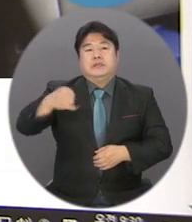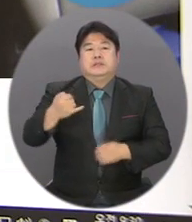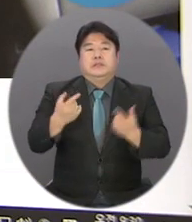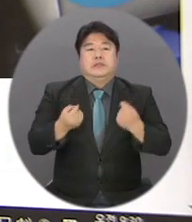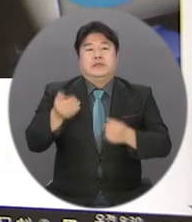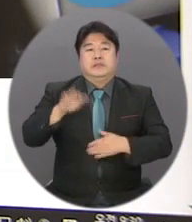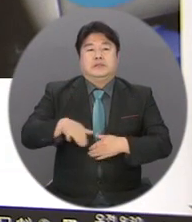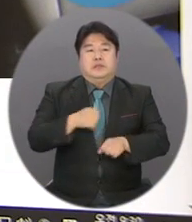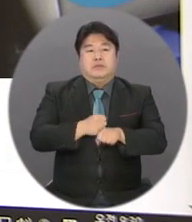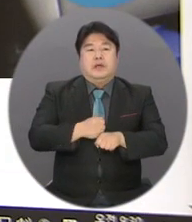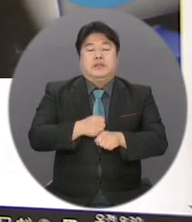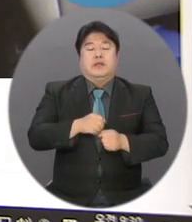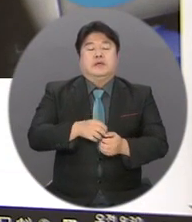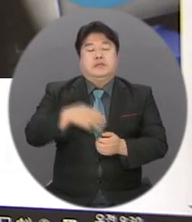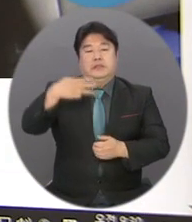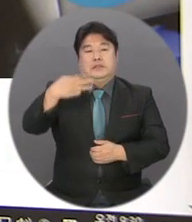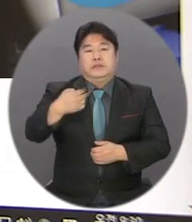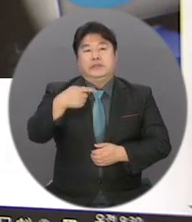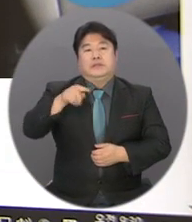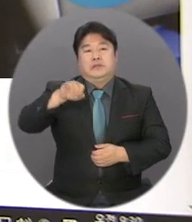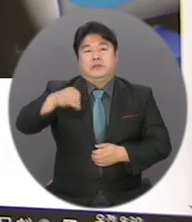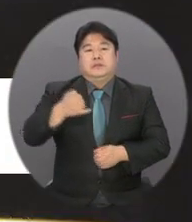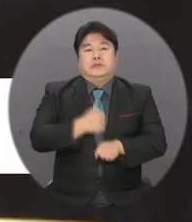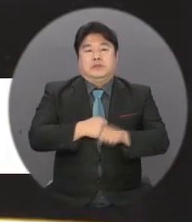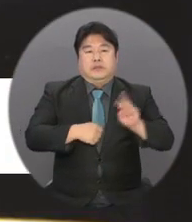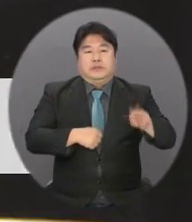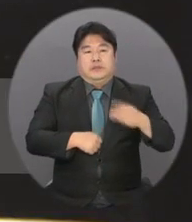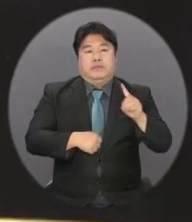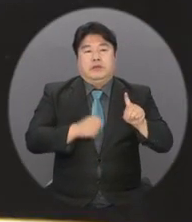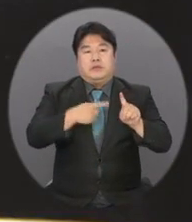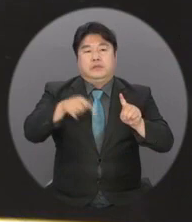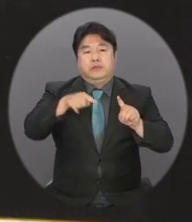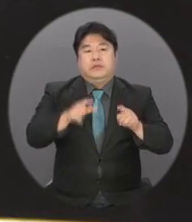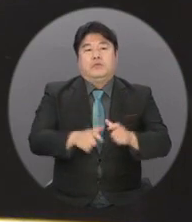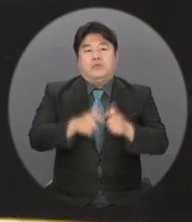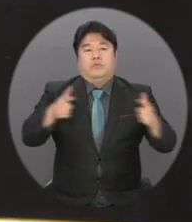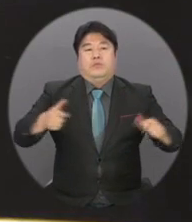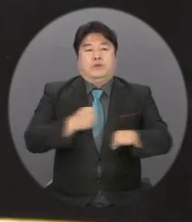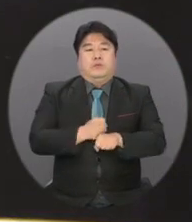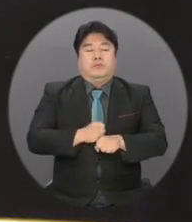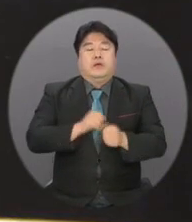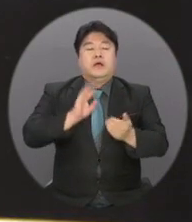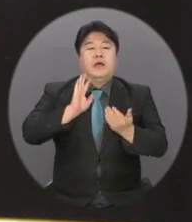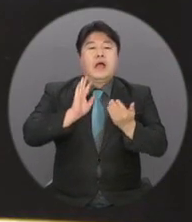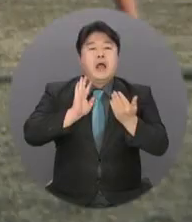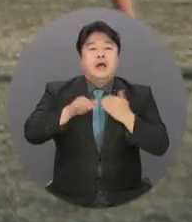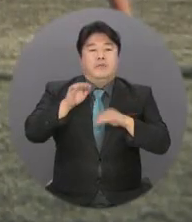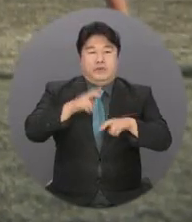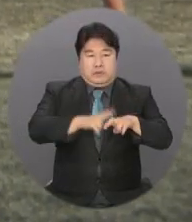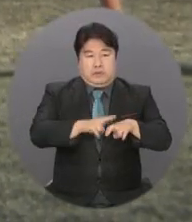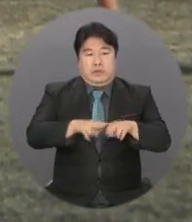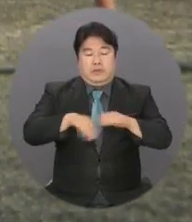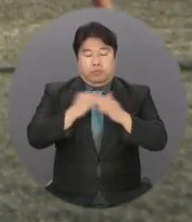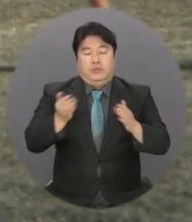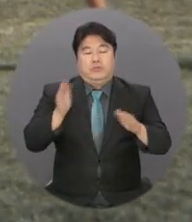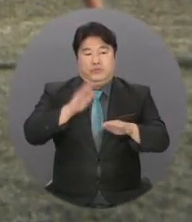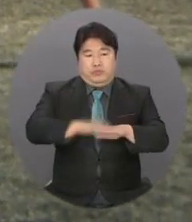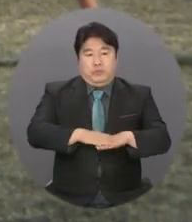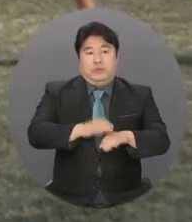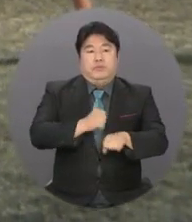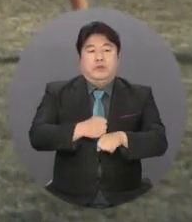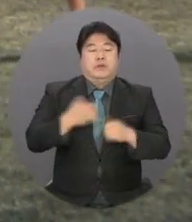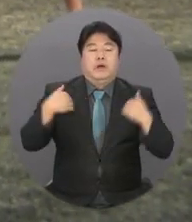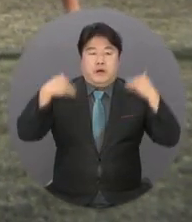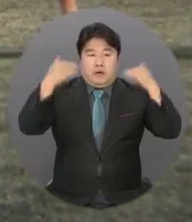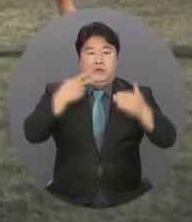트렁크 적재 공간은 최대 300mm 턱까지 확장됩니다 또 앞뒤 자석을 모두 접으면 성인이 놓을 수 있을